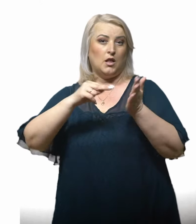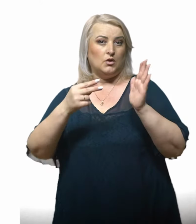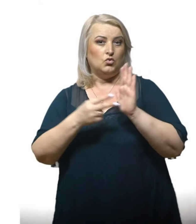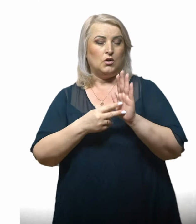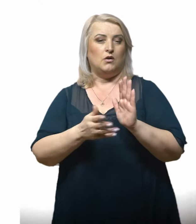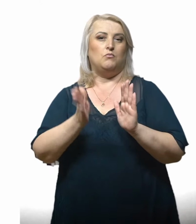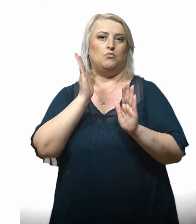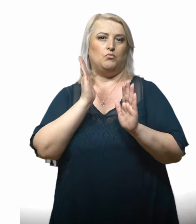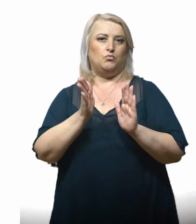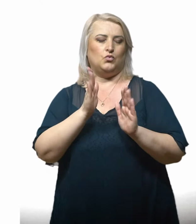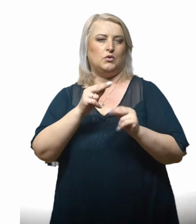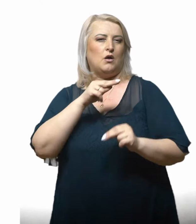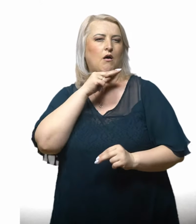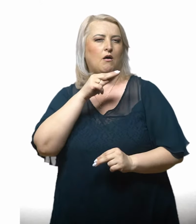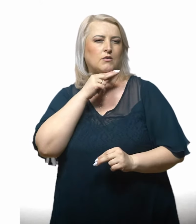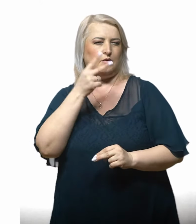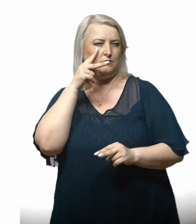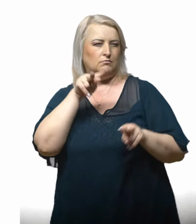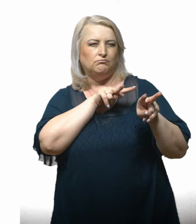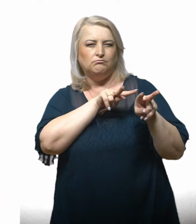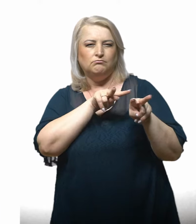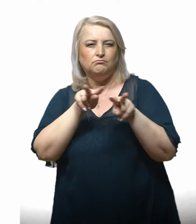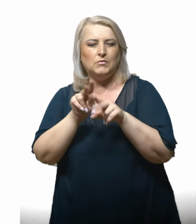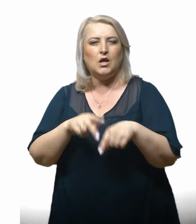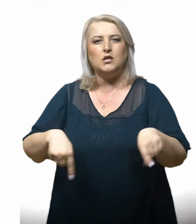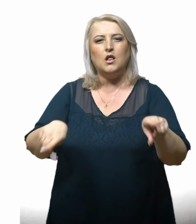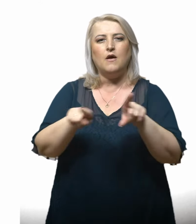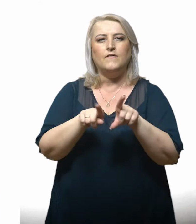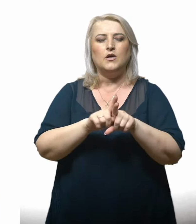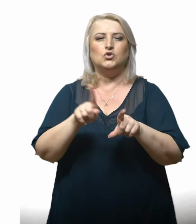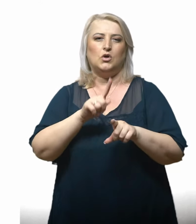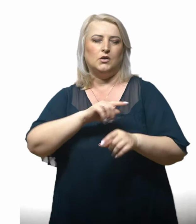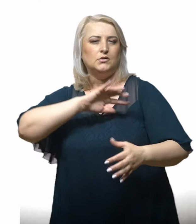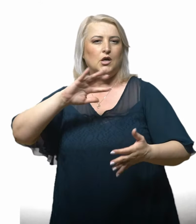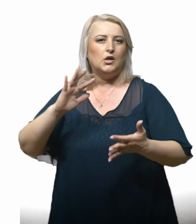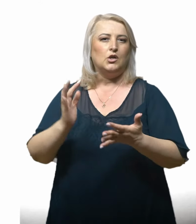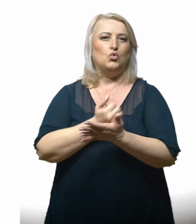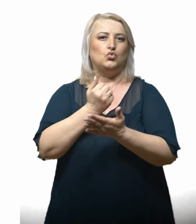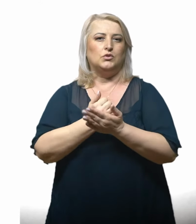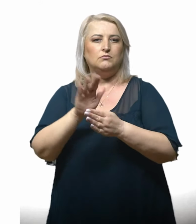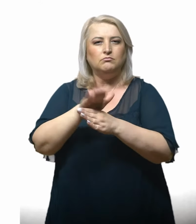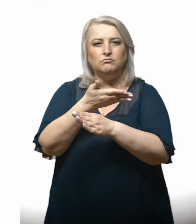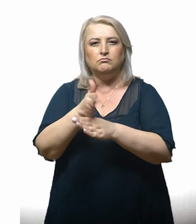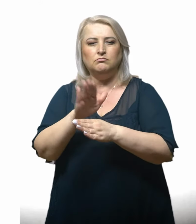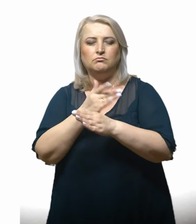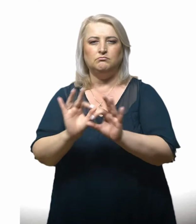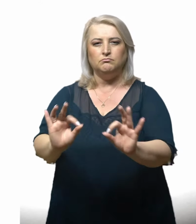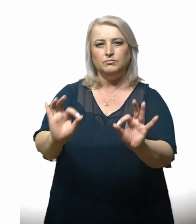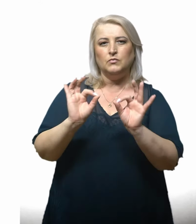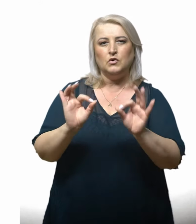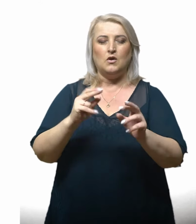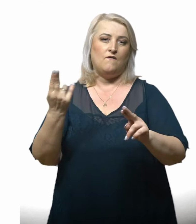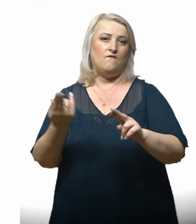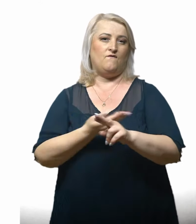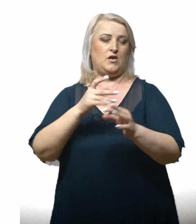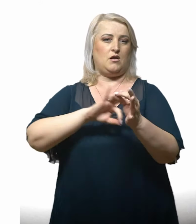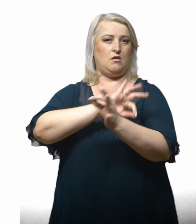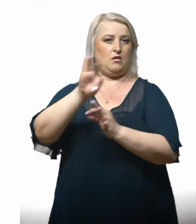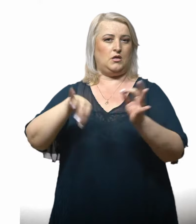vor fi atent monitorizate în așa fel ca să reușim să împărțim totul echilibrat și fără